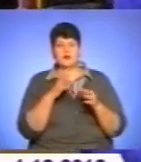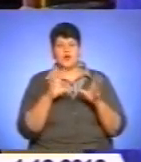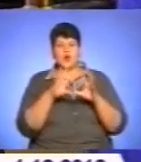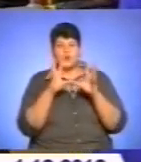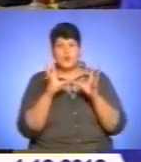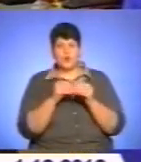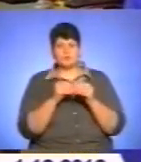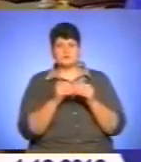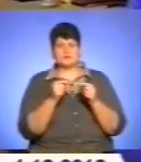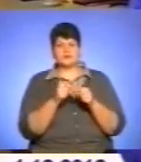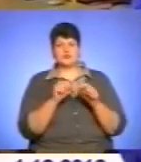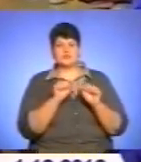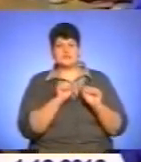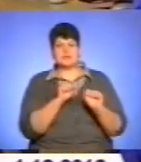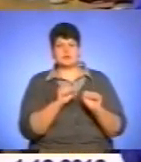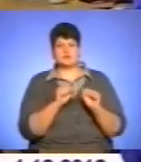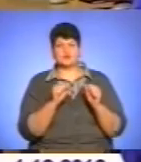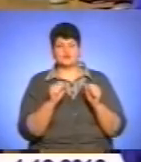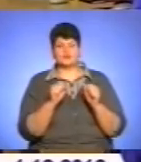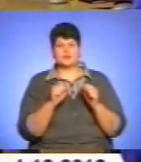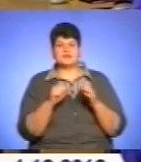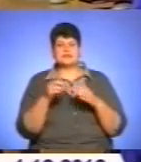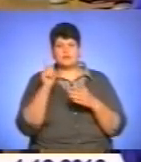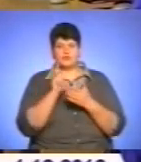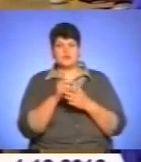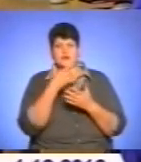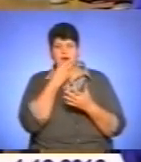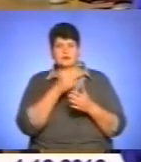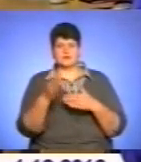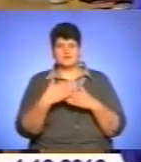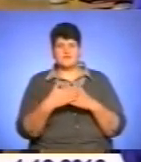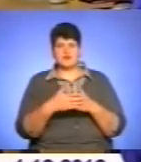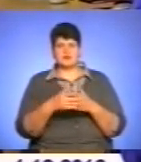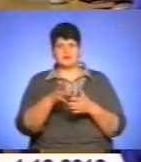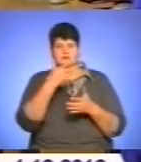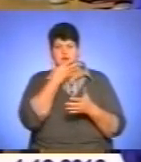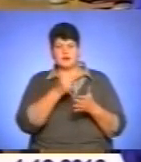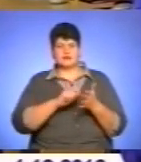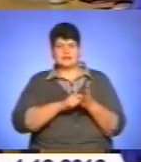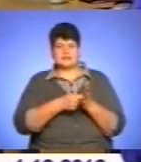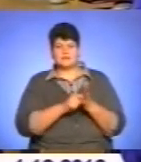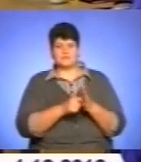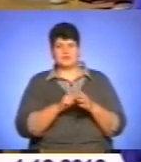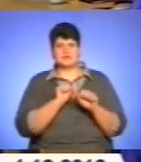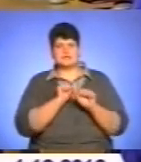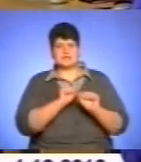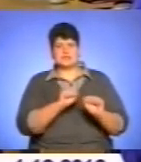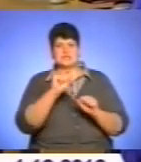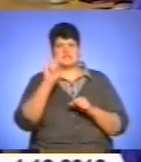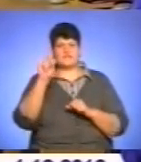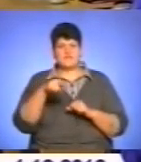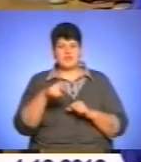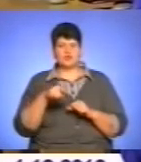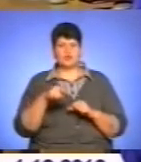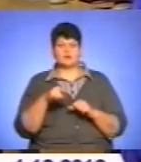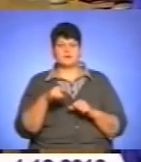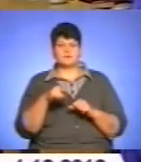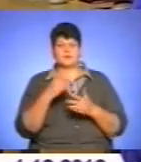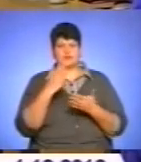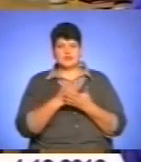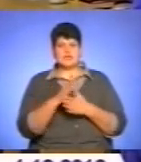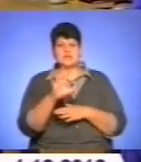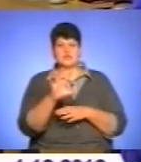захисту вашого житла. Це мають бути і надійні двері, надійні замки, захист вікон, можливо, якщо є